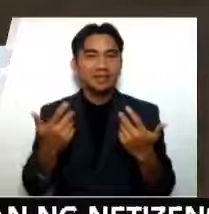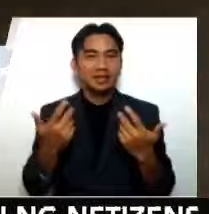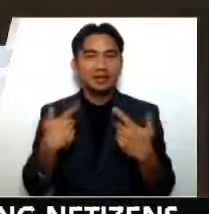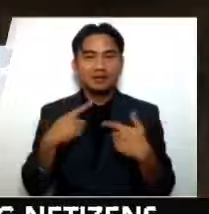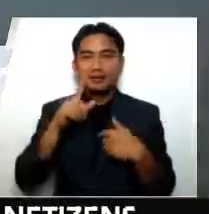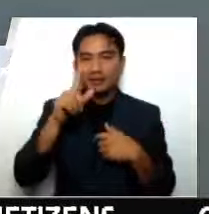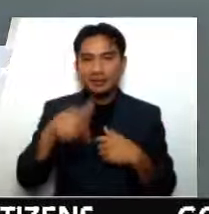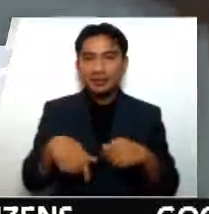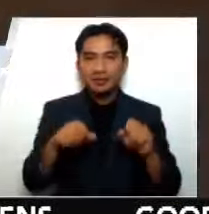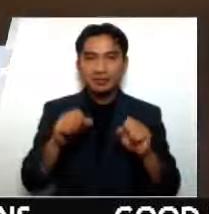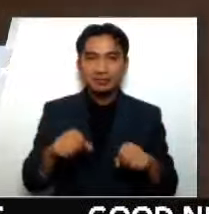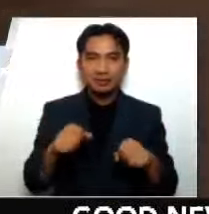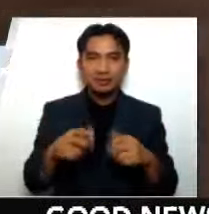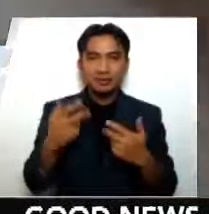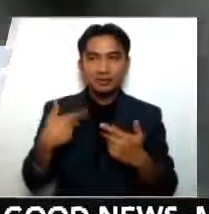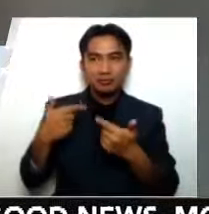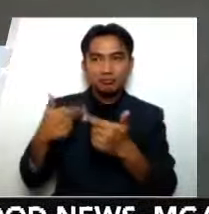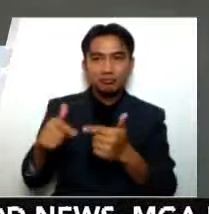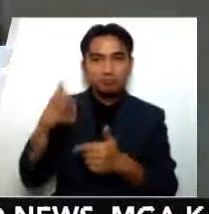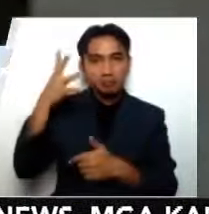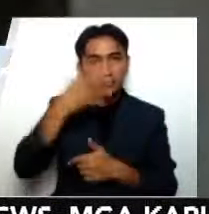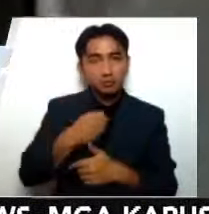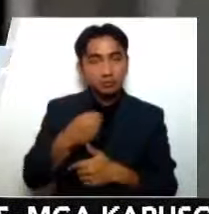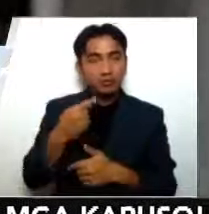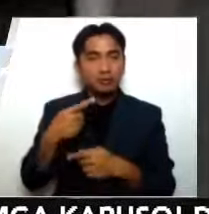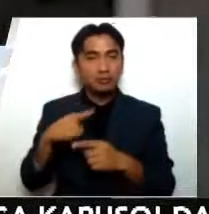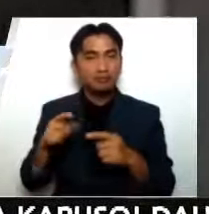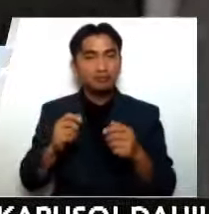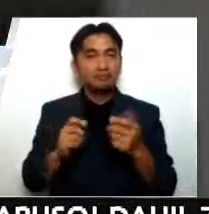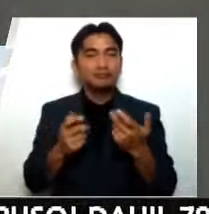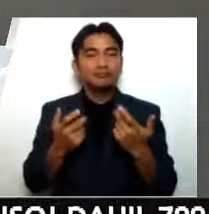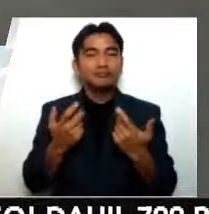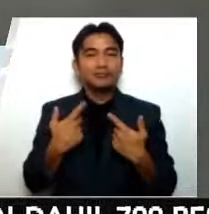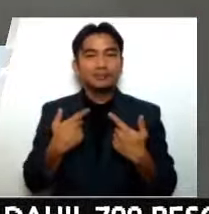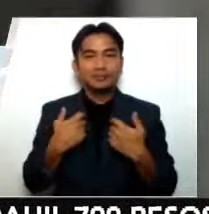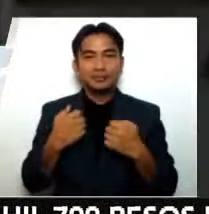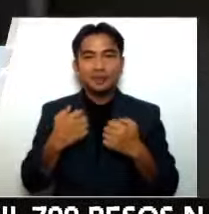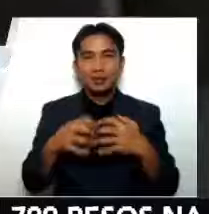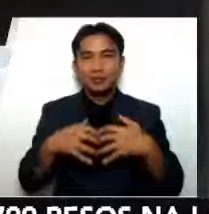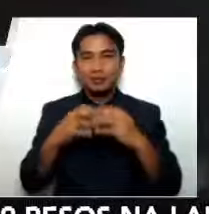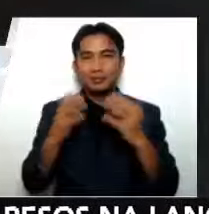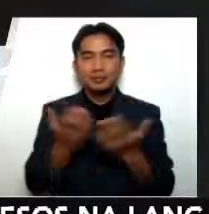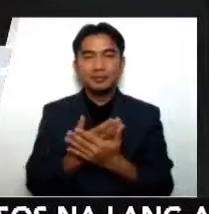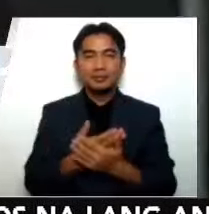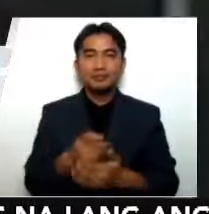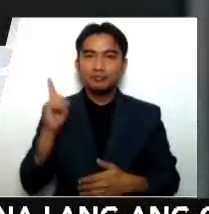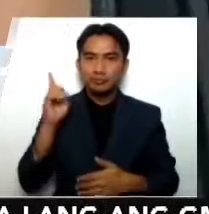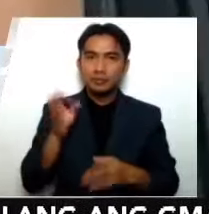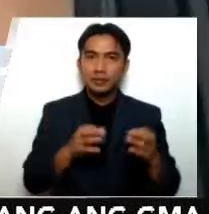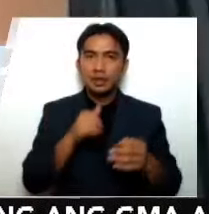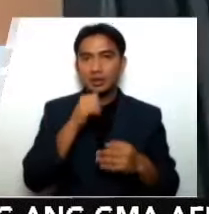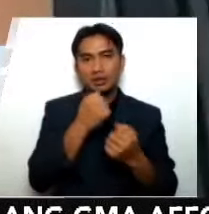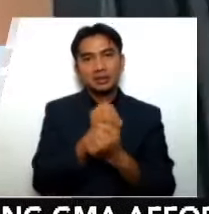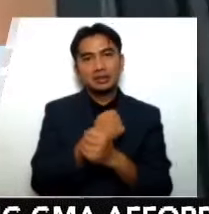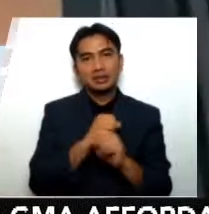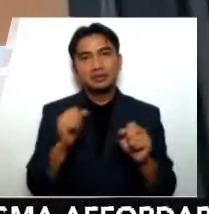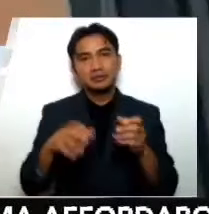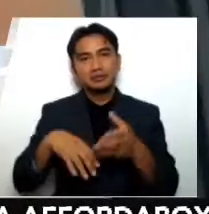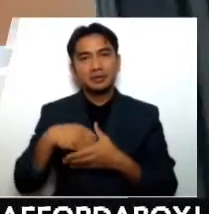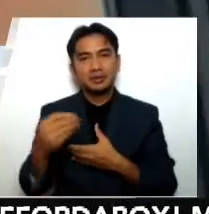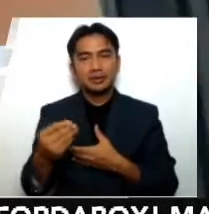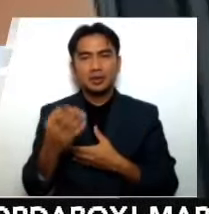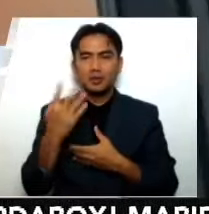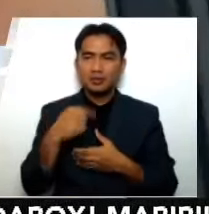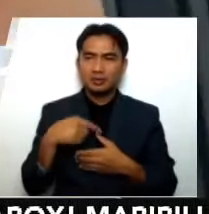bahay. Mas hindi po safe sa labas kesa naman hayaan ko lang. Napamahal na din siya sa akin and